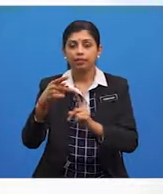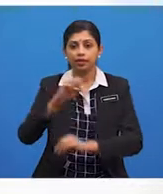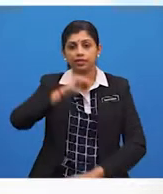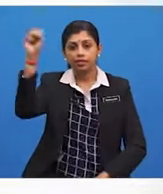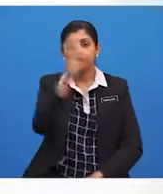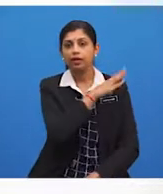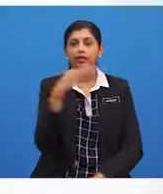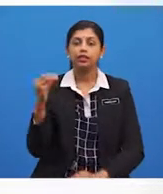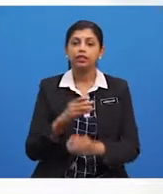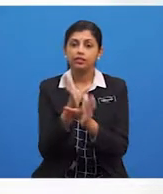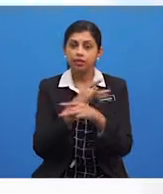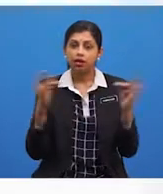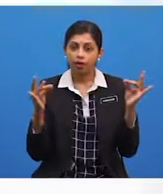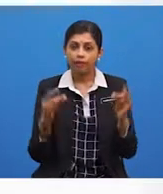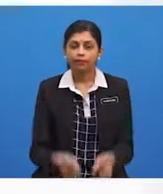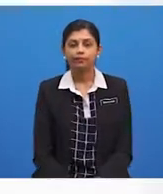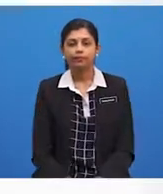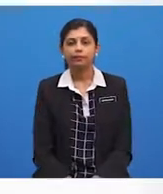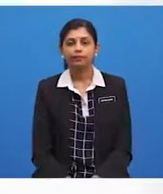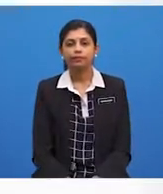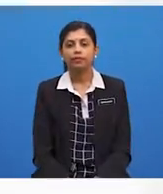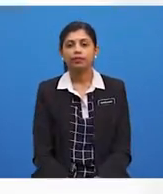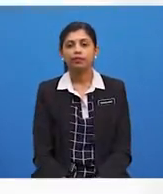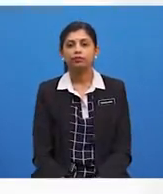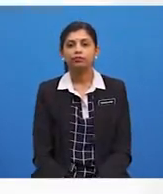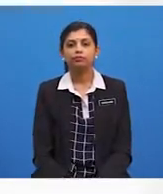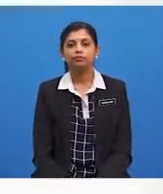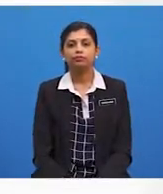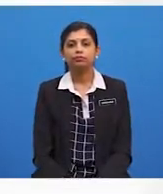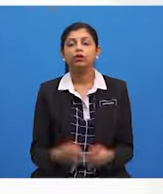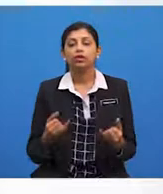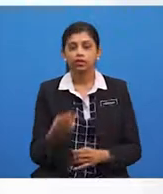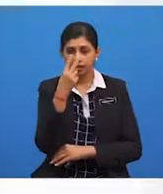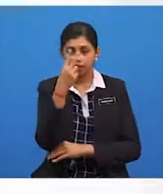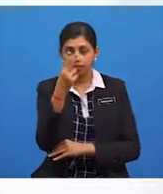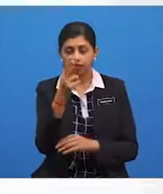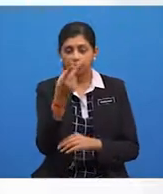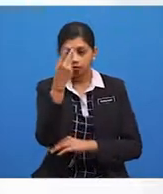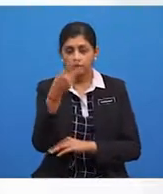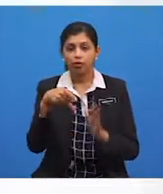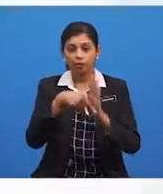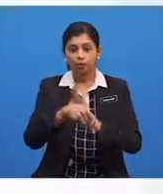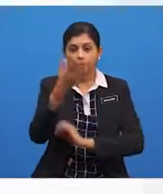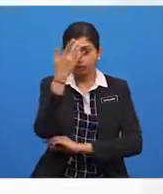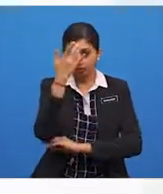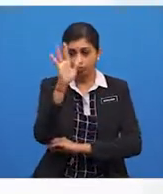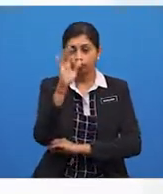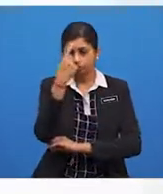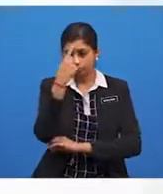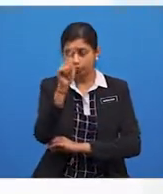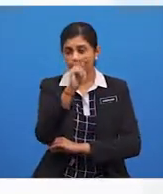Sarawak. Baiklah pelajar semua, kita beralih pula kepada peruntukan utama